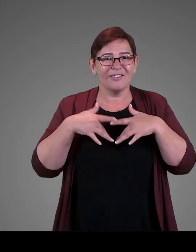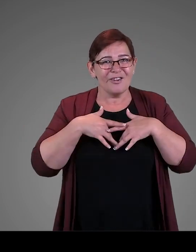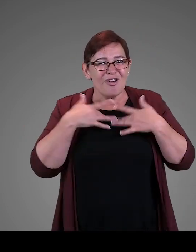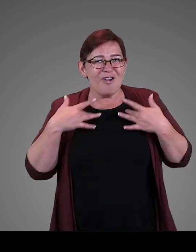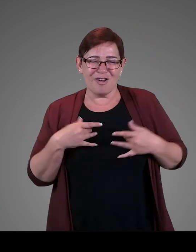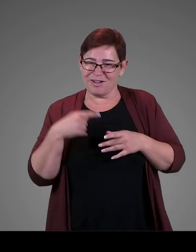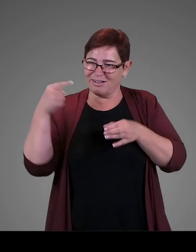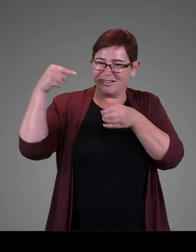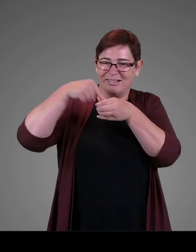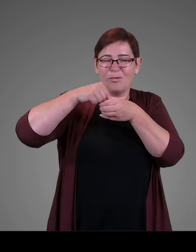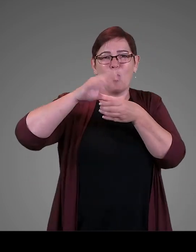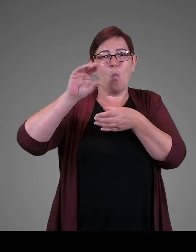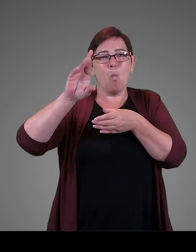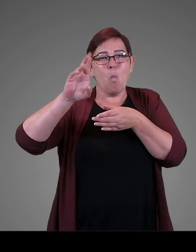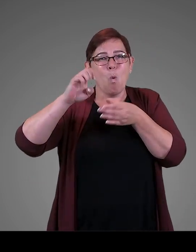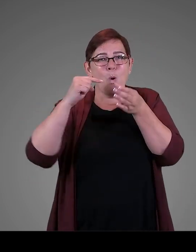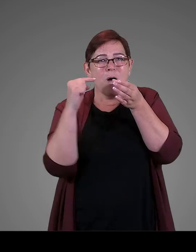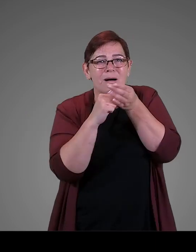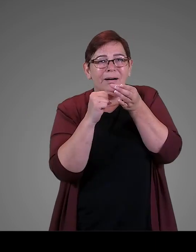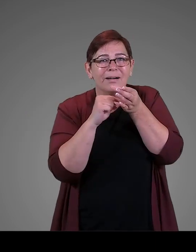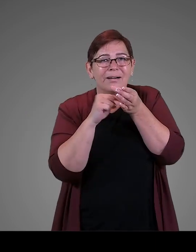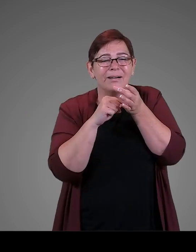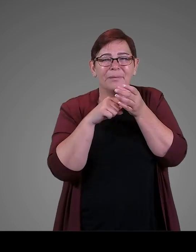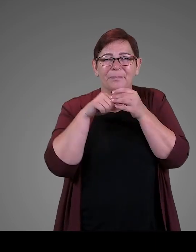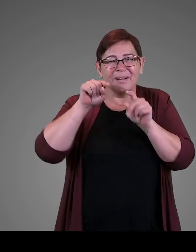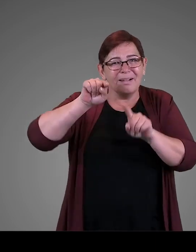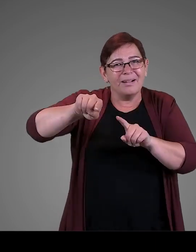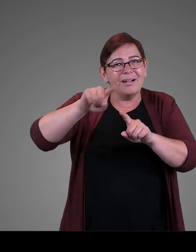sens... le noyau, mais aussi